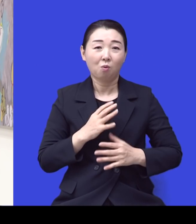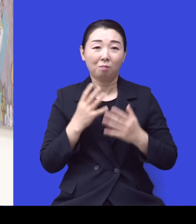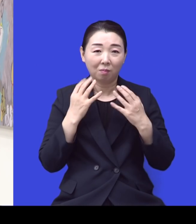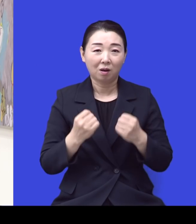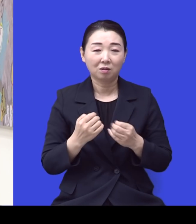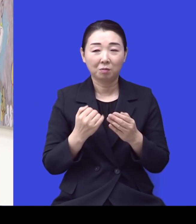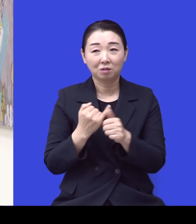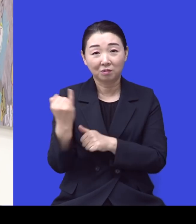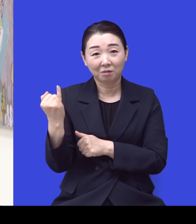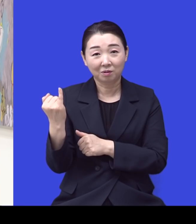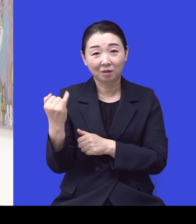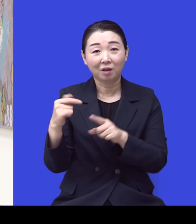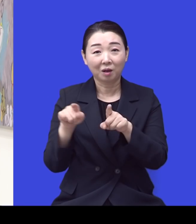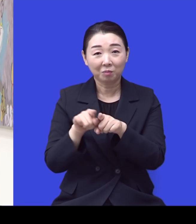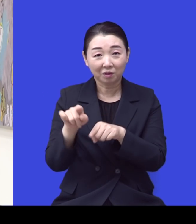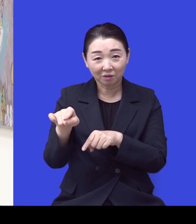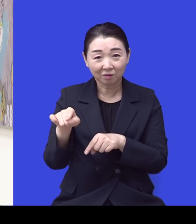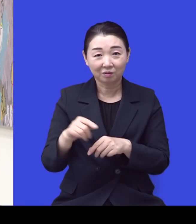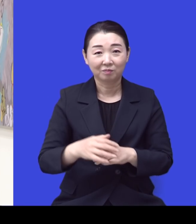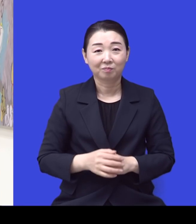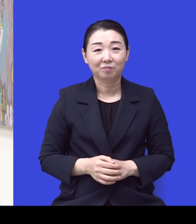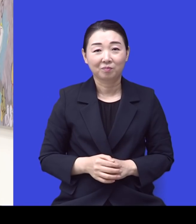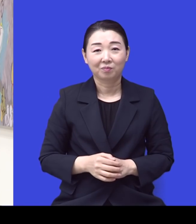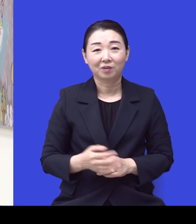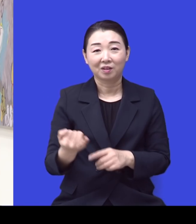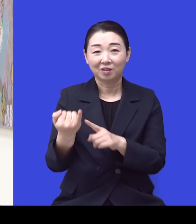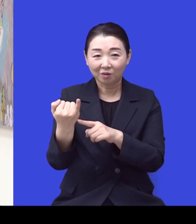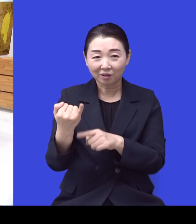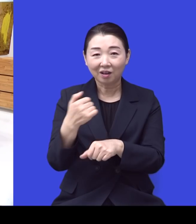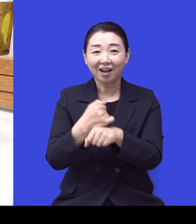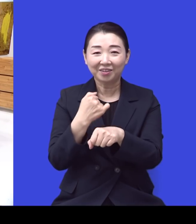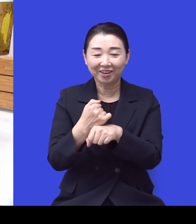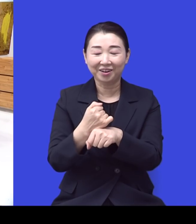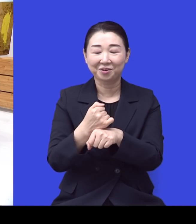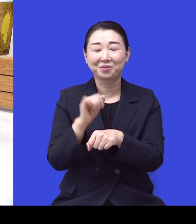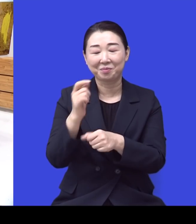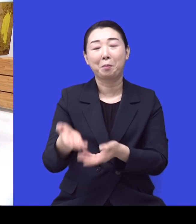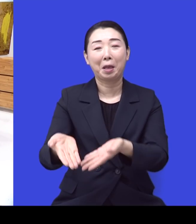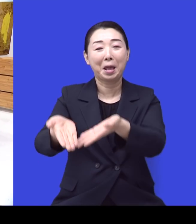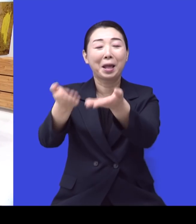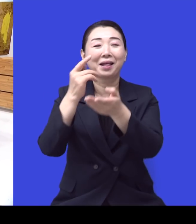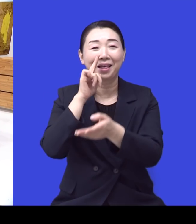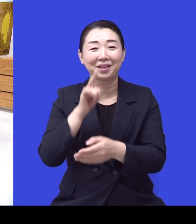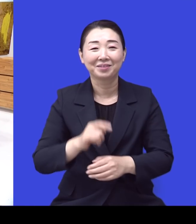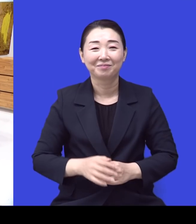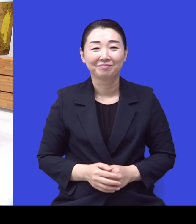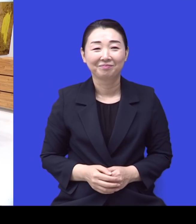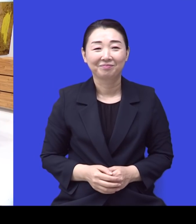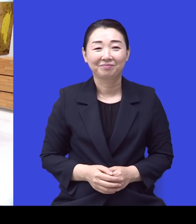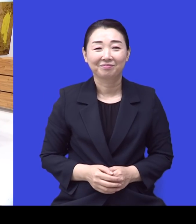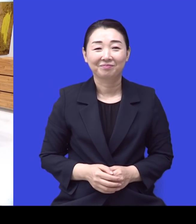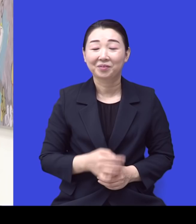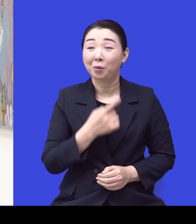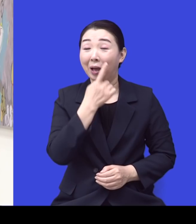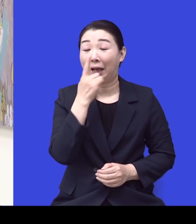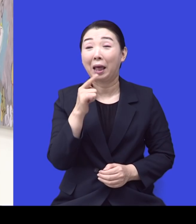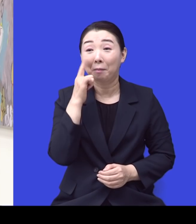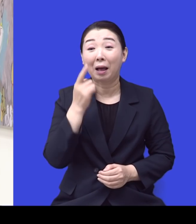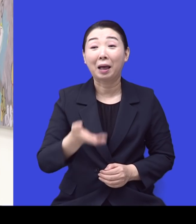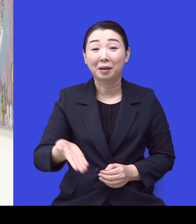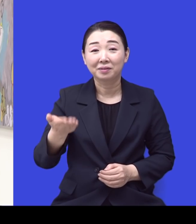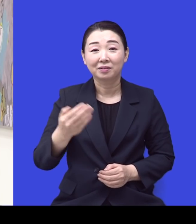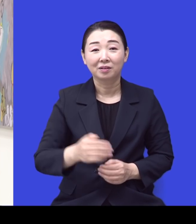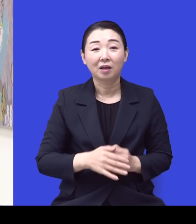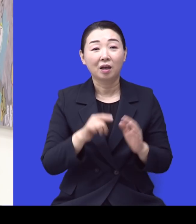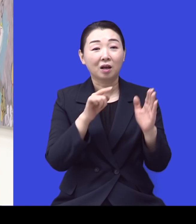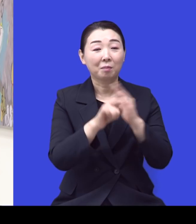해서 집사람한테 이런 거는 저기 당신이 여자가 하는 거다. 가서 확인해 봐라 했더니 집사람이